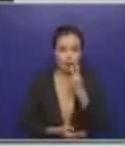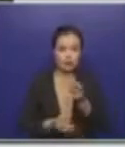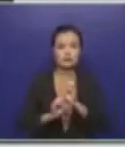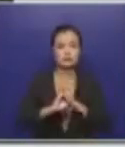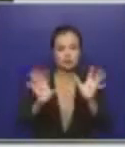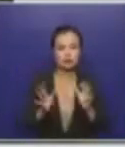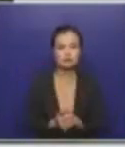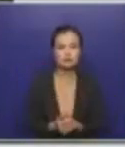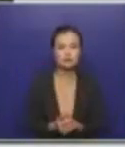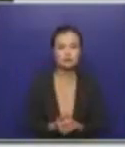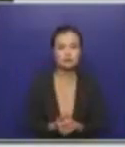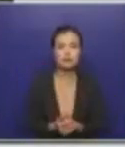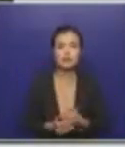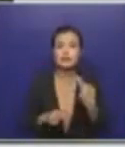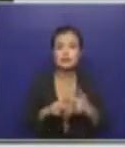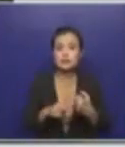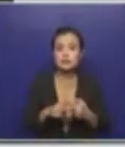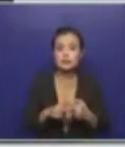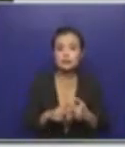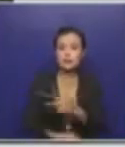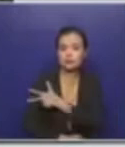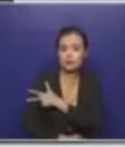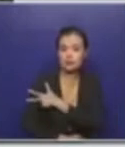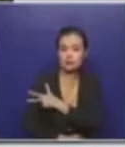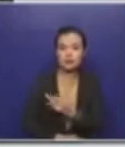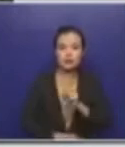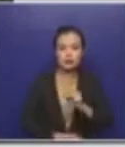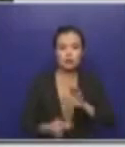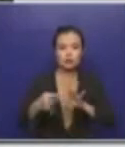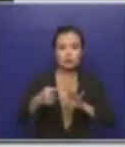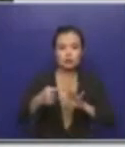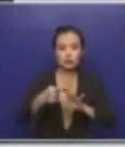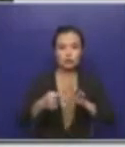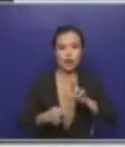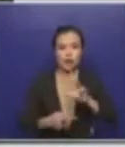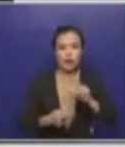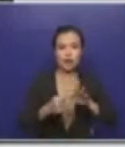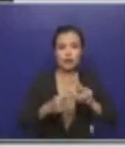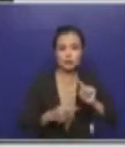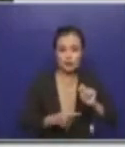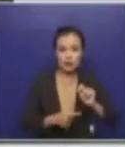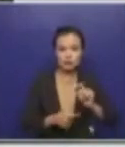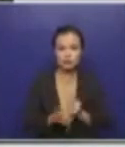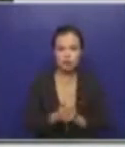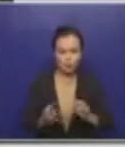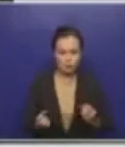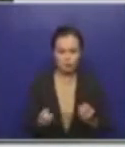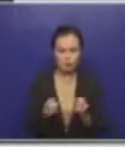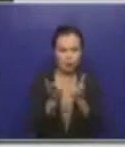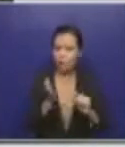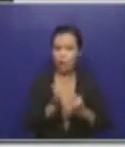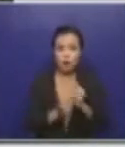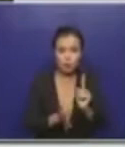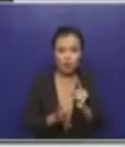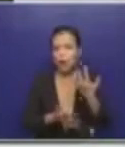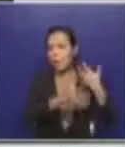ผมขออภัยที่เอ่ยนามคือท่านศาสตราจารย์ดร.สุรชาติบำรุงสุขท่านบอกว่าชนวนระเบิดเราเห็นชัดๆประวั